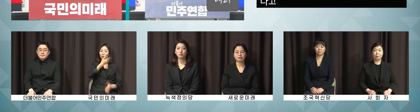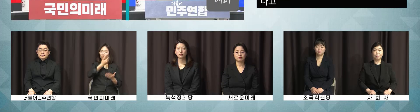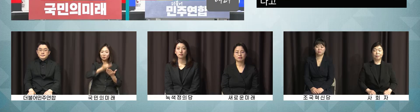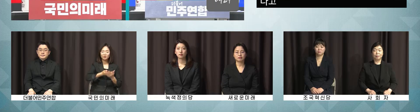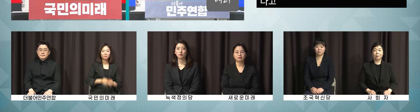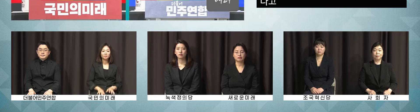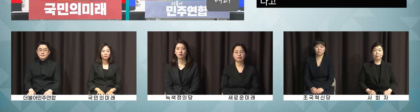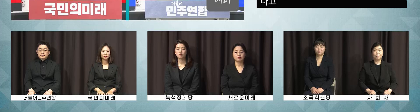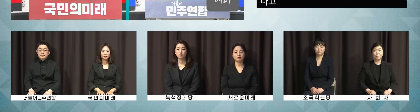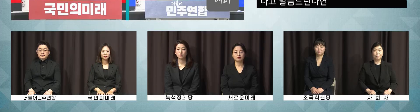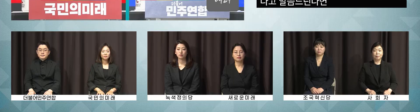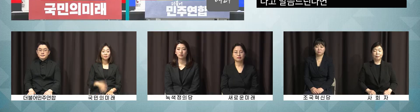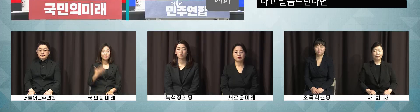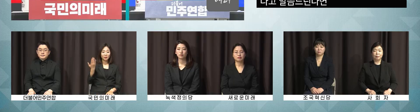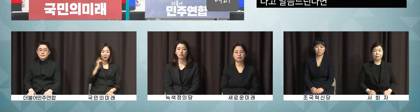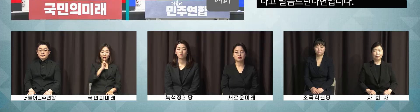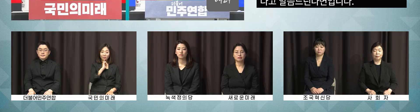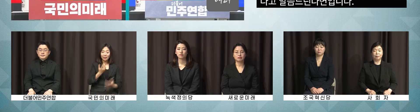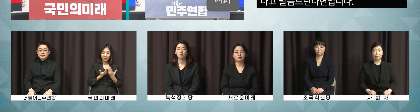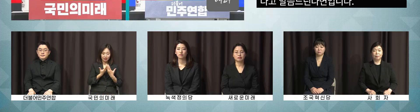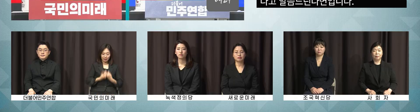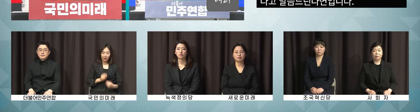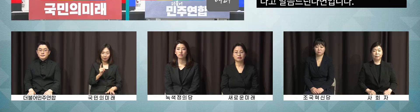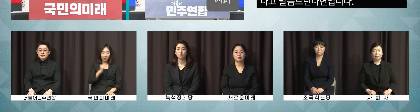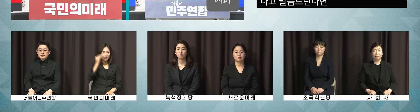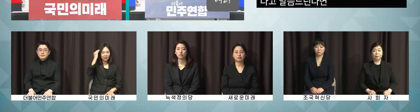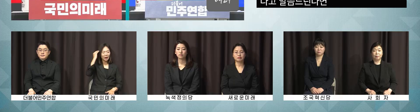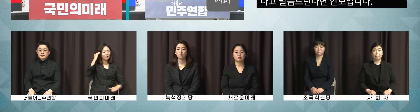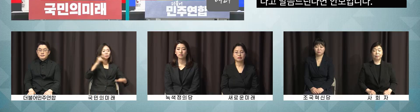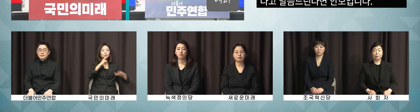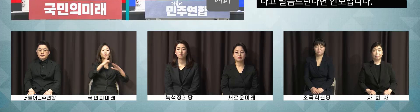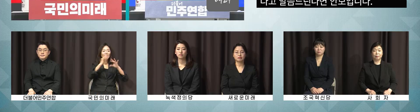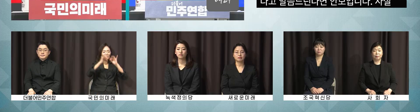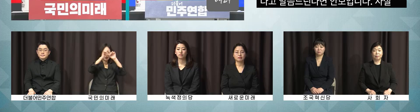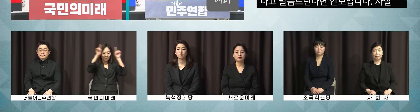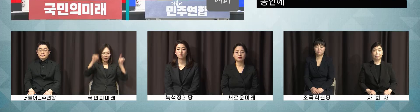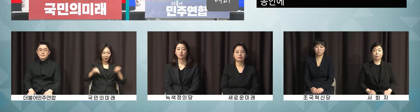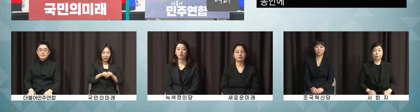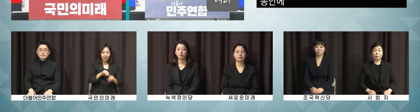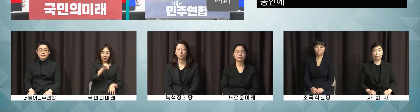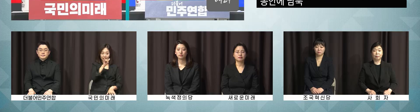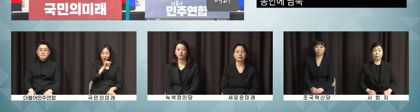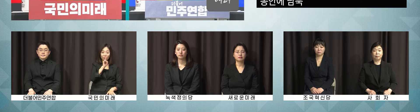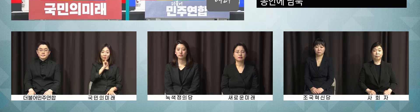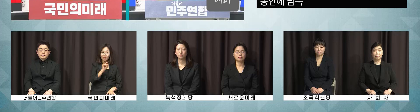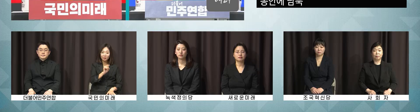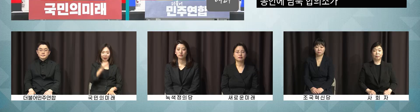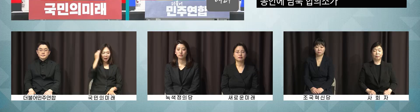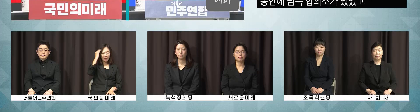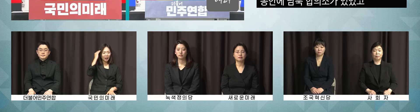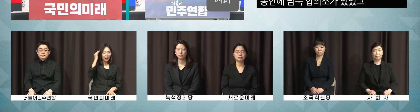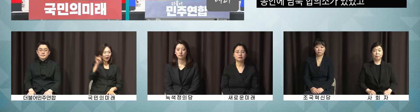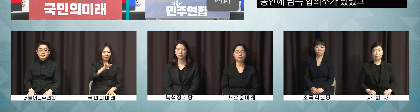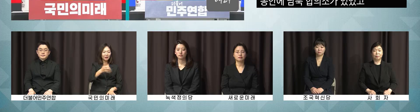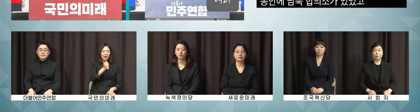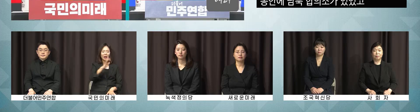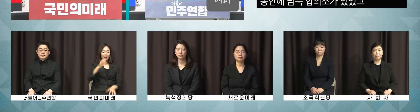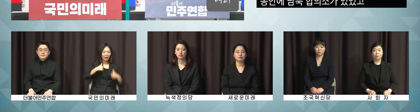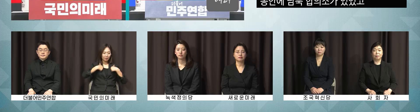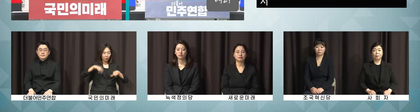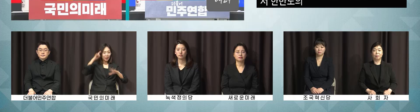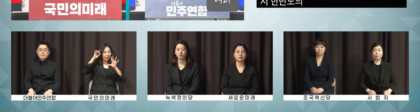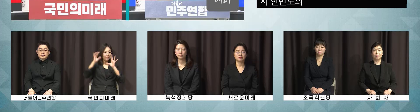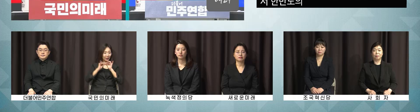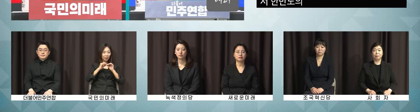말씀드리겠습니다. 사실 그동안에 예를 든다라고 하면 남북 합의서가 있었습니다. 남북 기본 합의서에서 한반도의 비핵화를